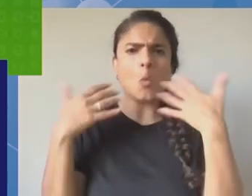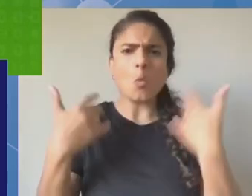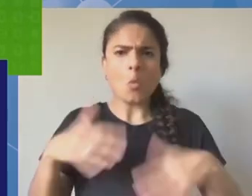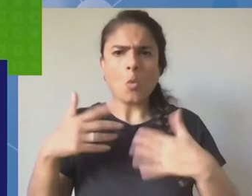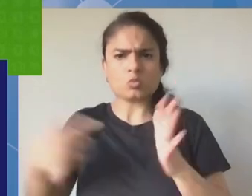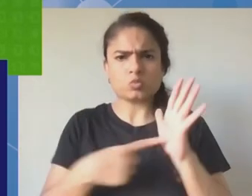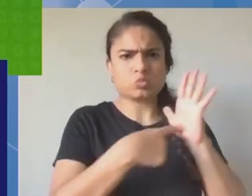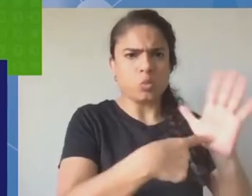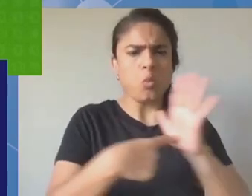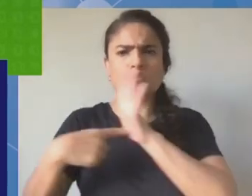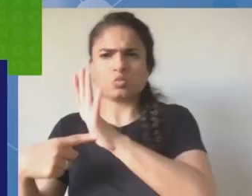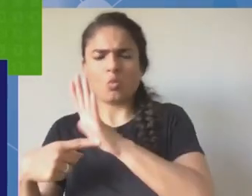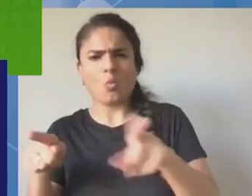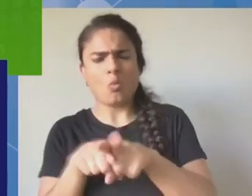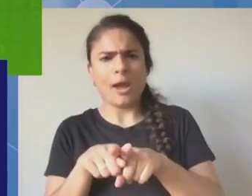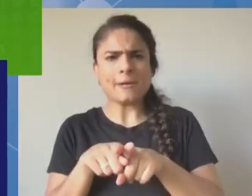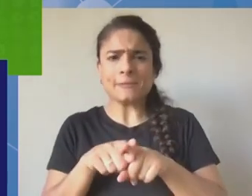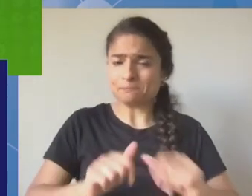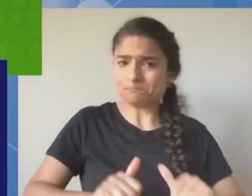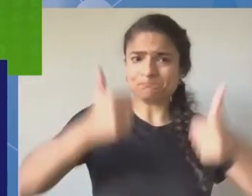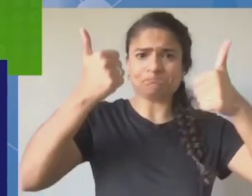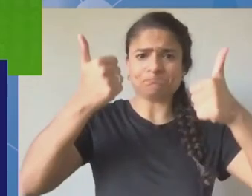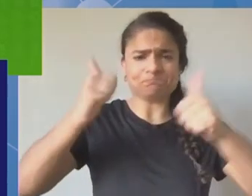到，我们不要把我们的